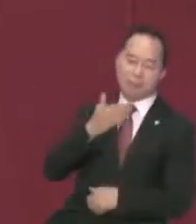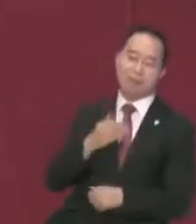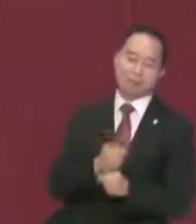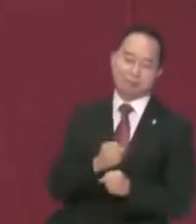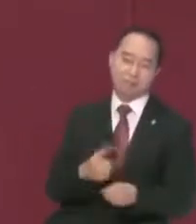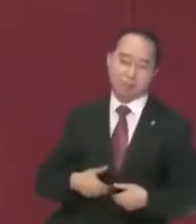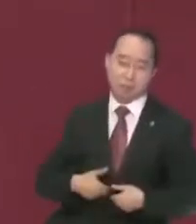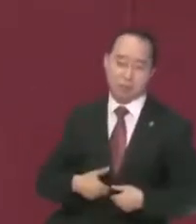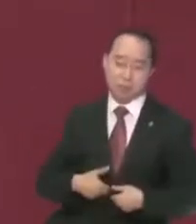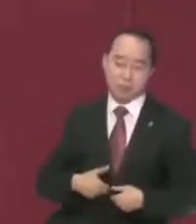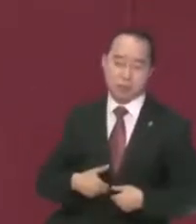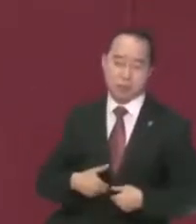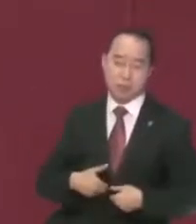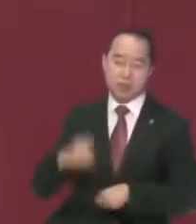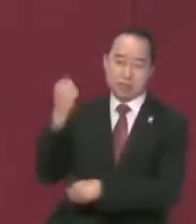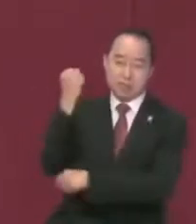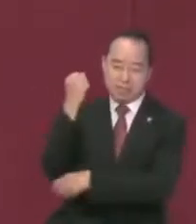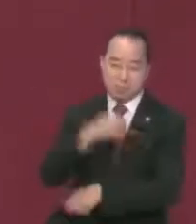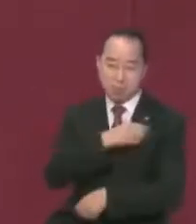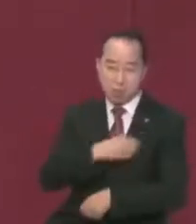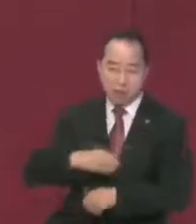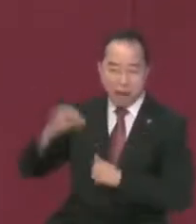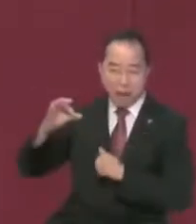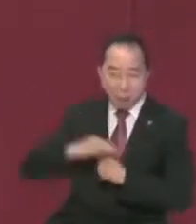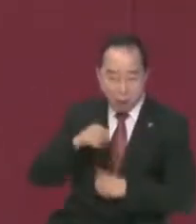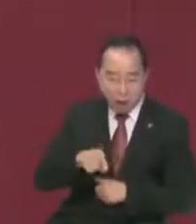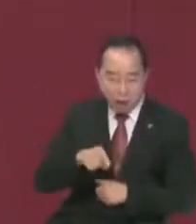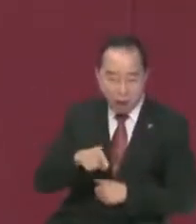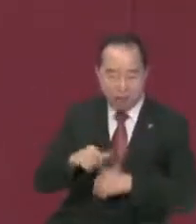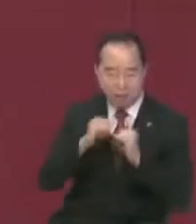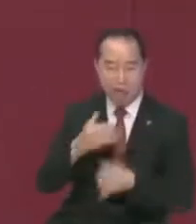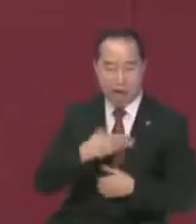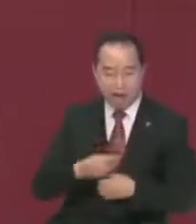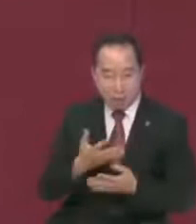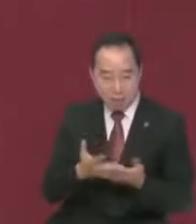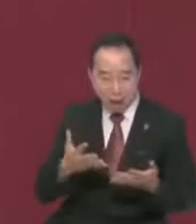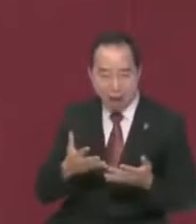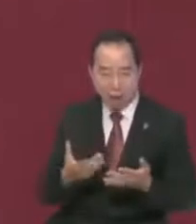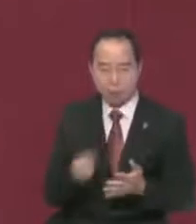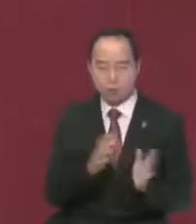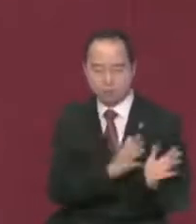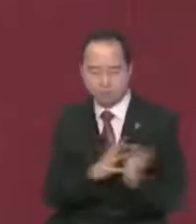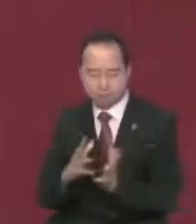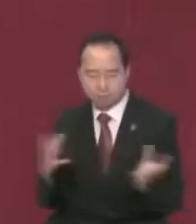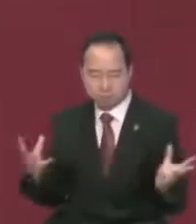기초생활보장제 등 여러 사회안전망을 조속히 확충하겠습니다.